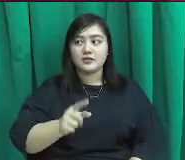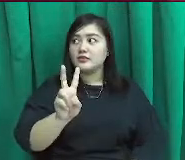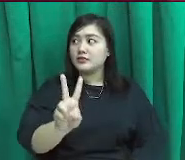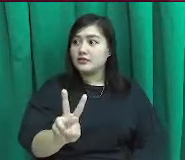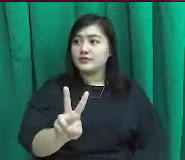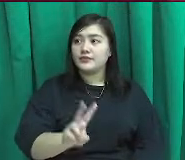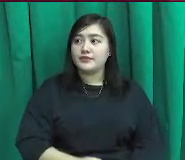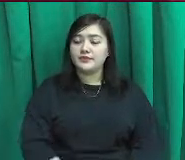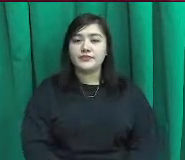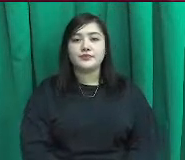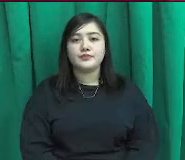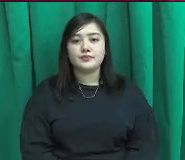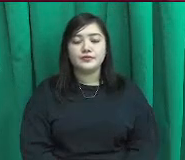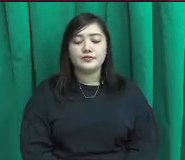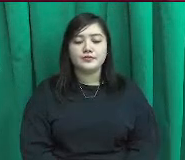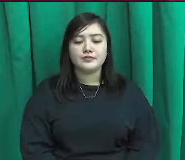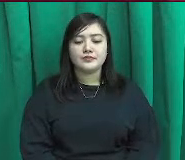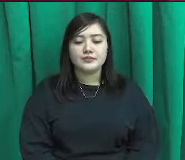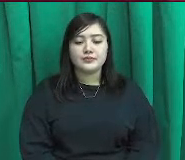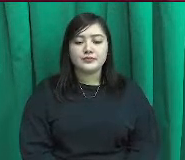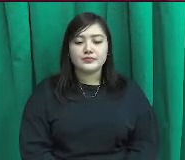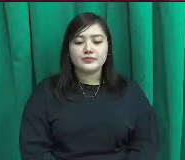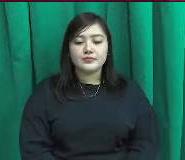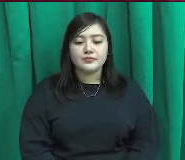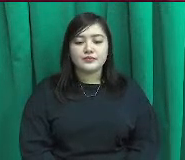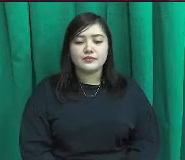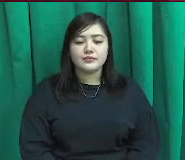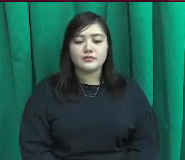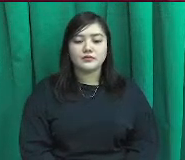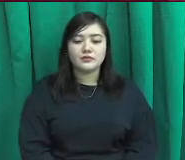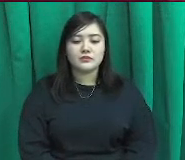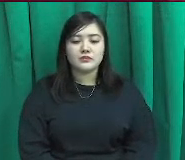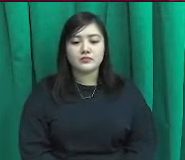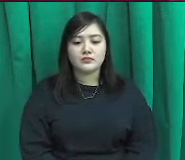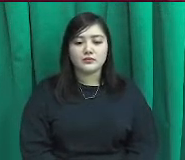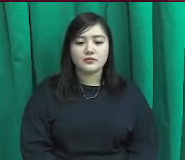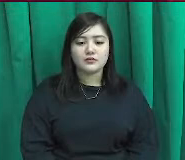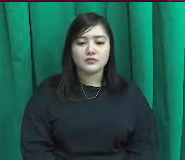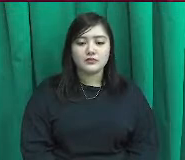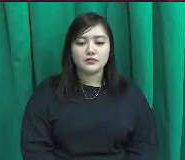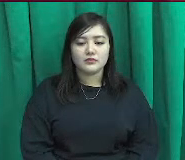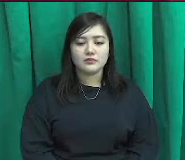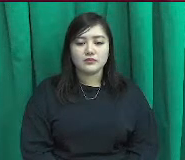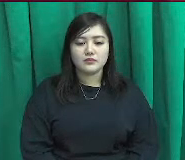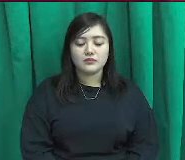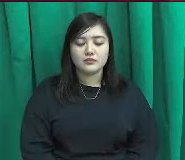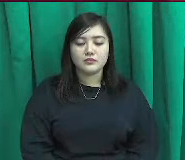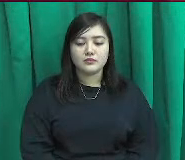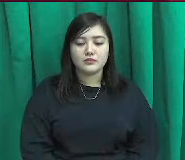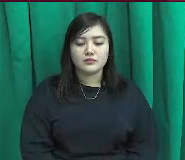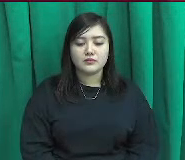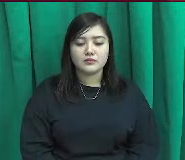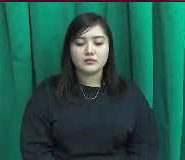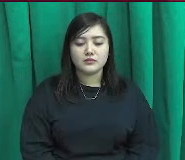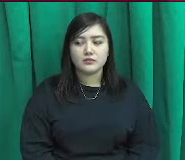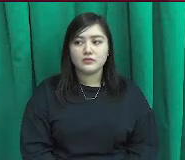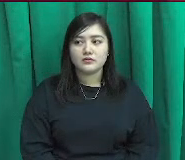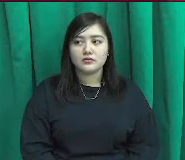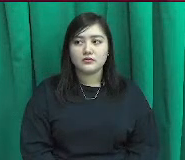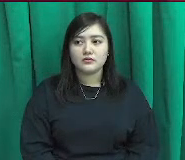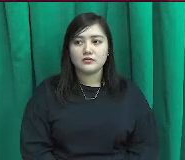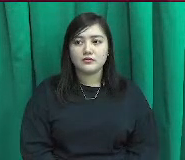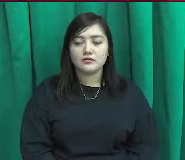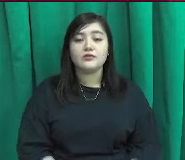sir na ako na-mention natin itong bagay na ito, hindi po pwedeng isa sa mga bunga na ito ng banal na Espiritu ay hindi makikita sa